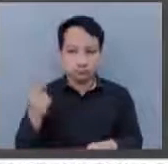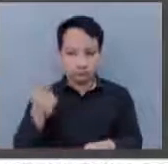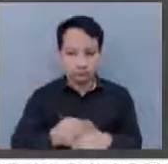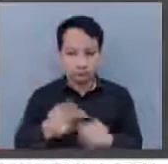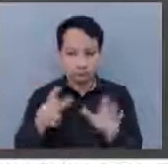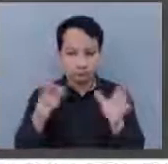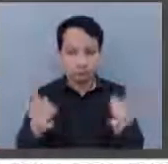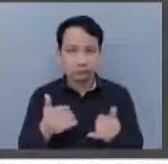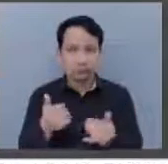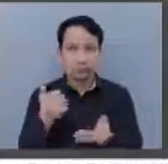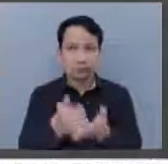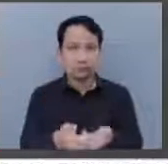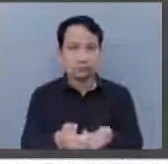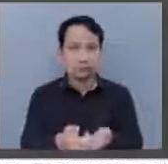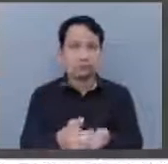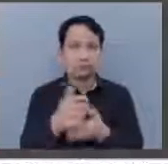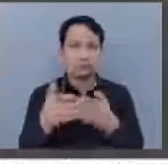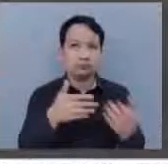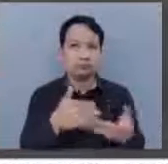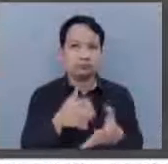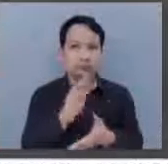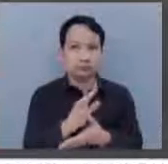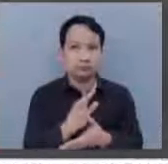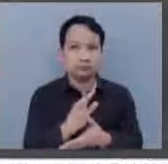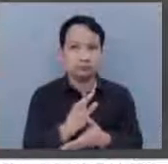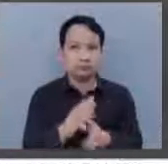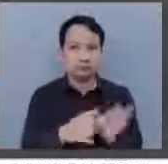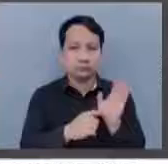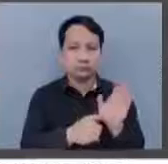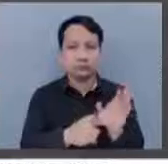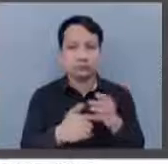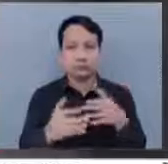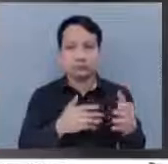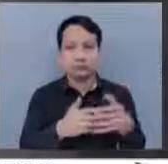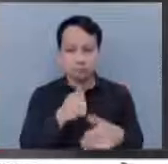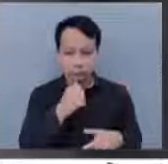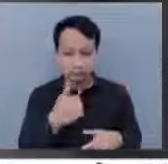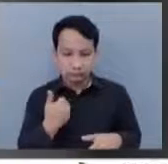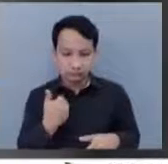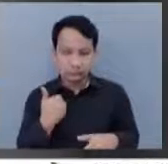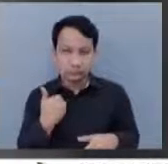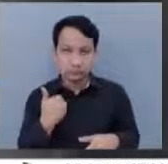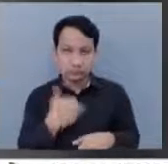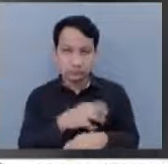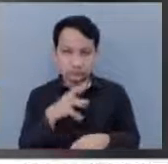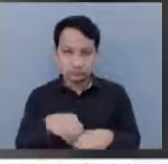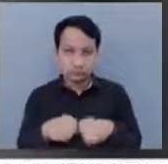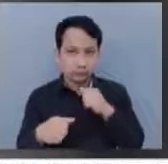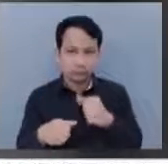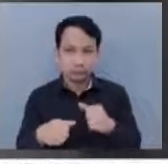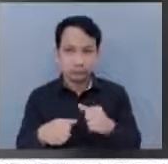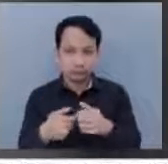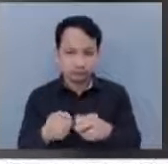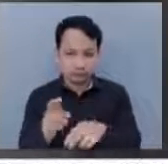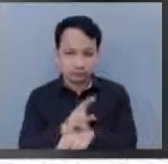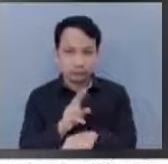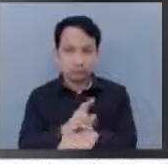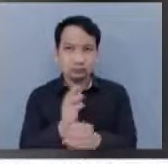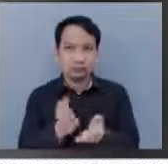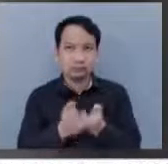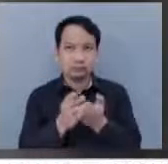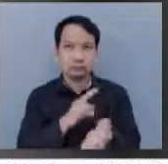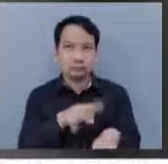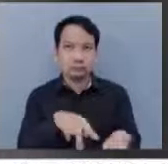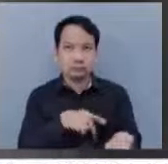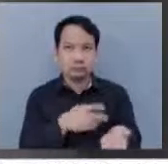tumulong sa transportasyon ng mga residente. Pero dahil hindi ito sapat, ginagamit ng ilang residente ang kanilang personal na bangka.